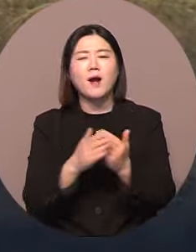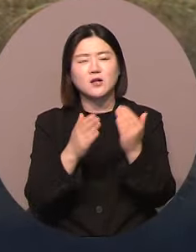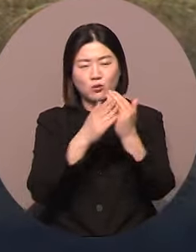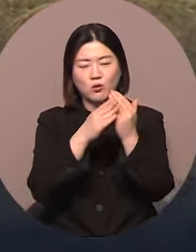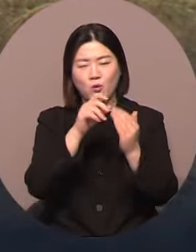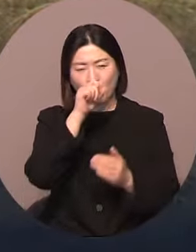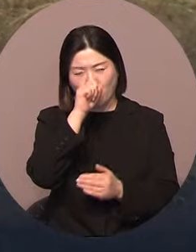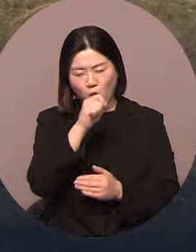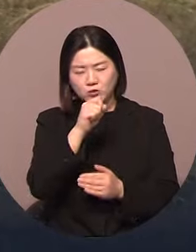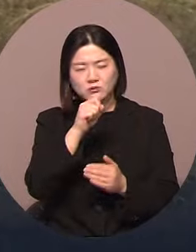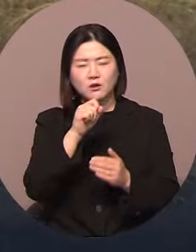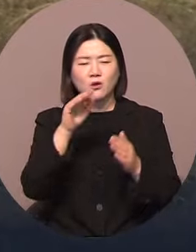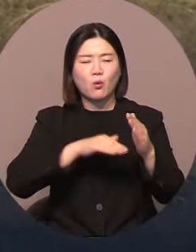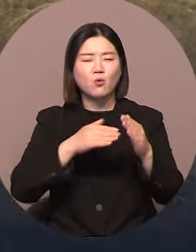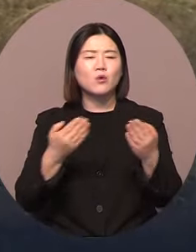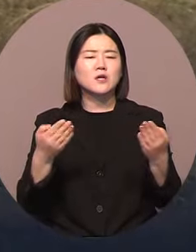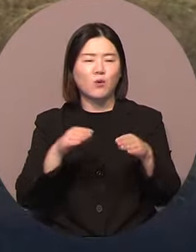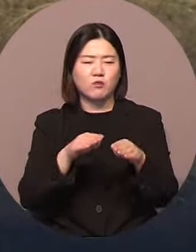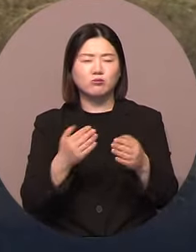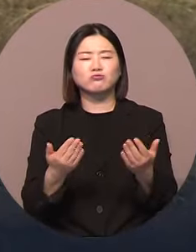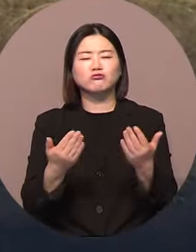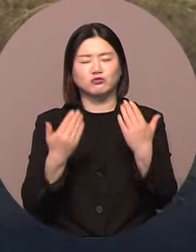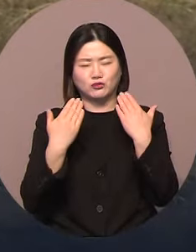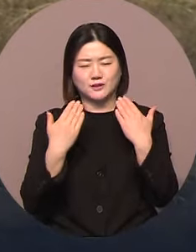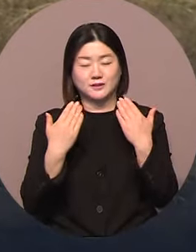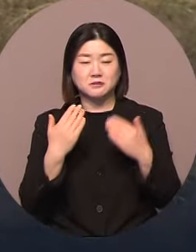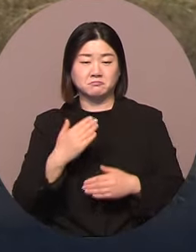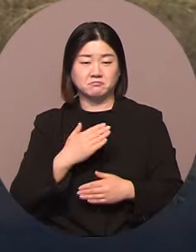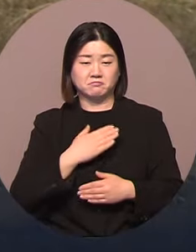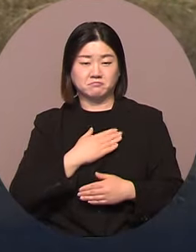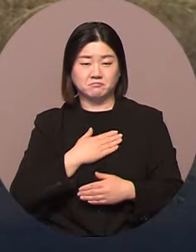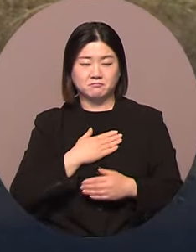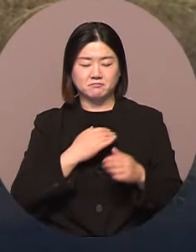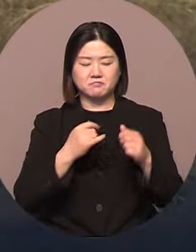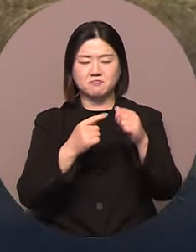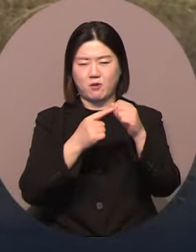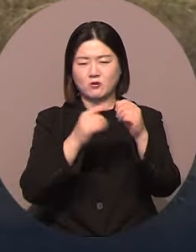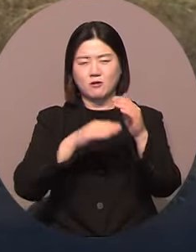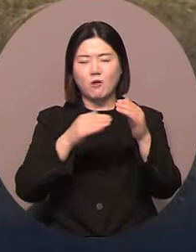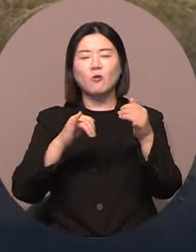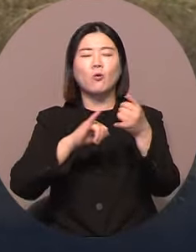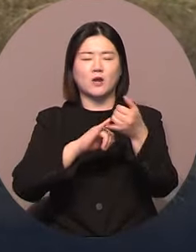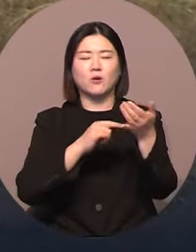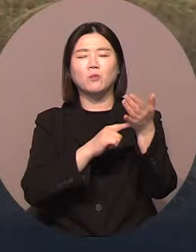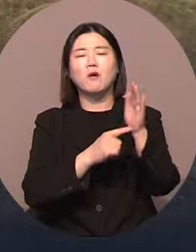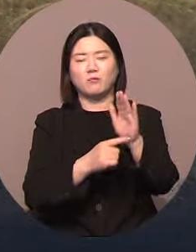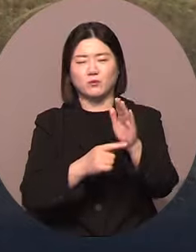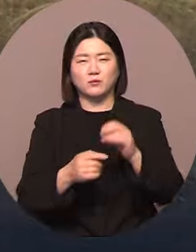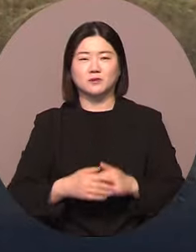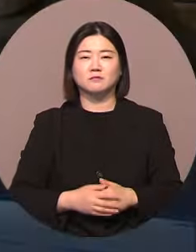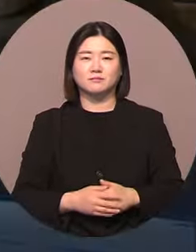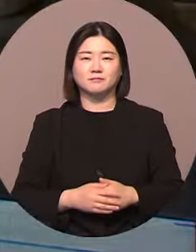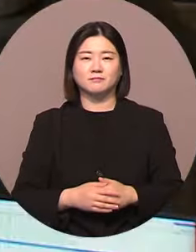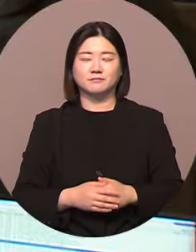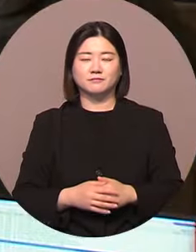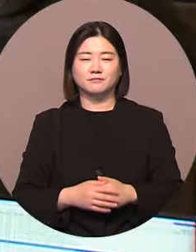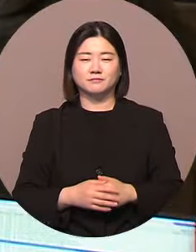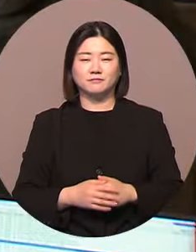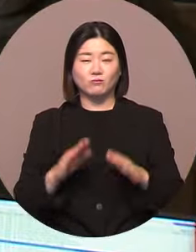가져올 양질에 아주 우수한 공한 유치라는 것이 또 저희 제공이라고 할 수